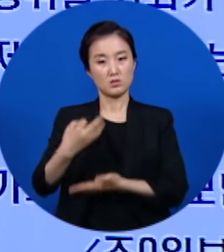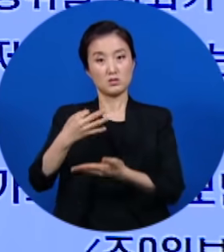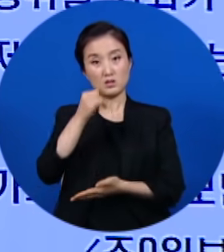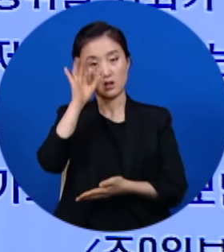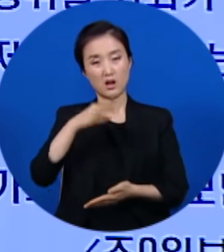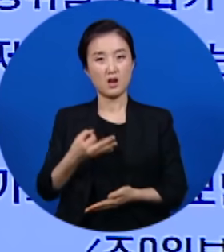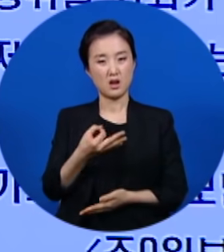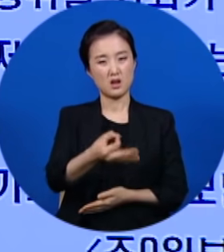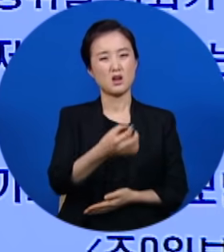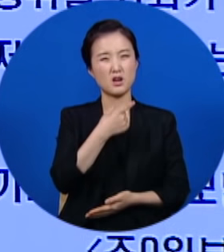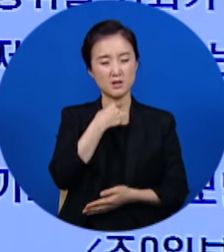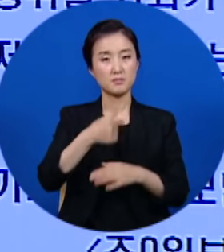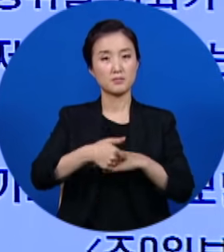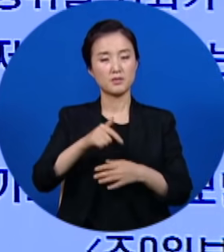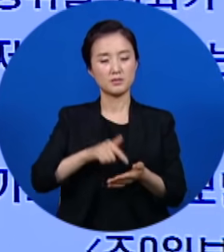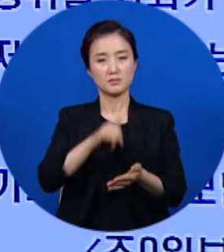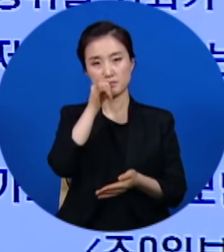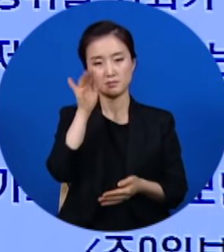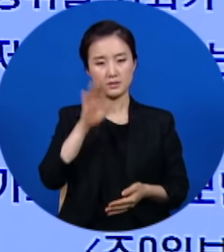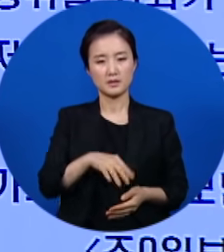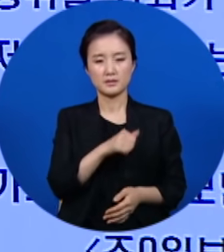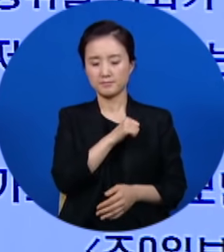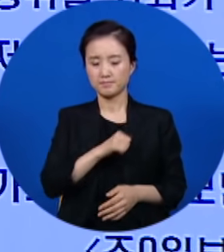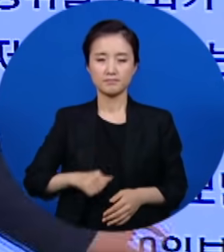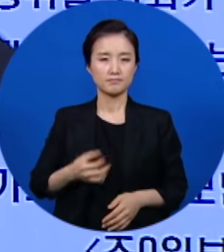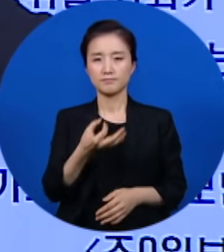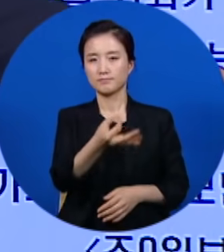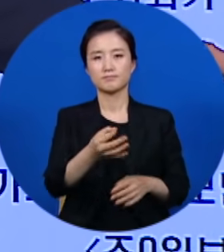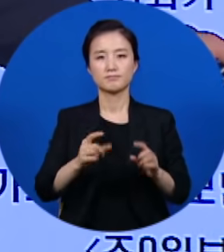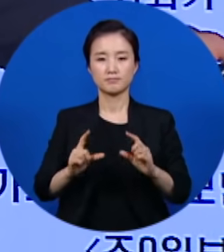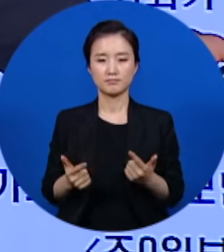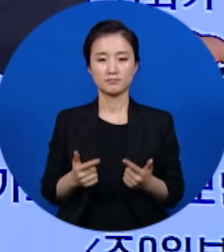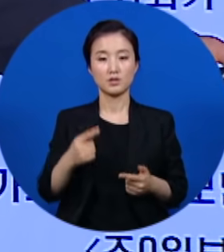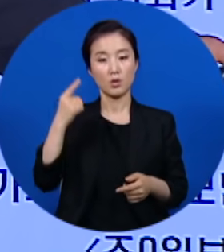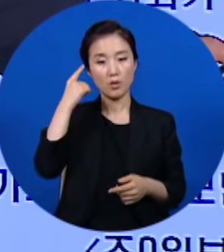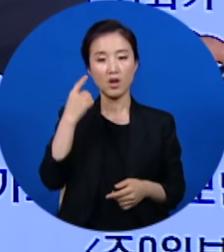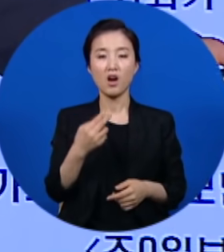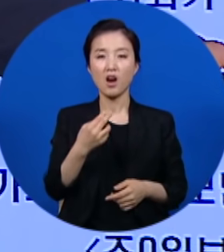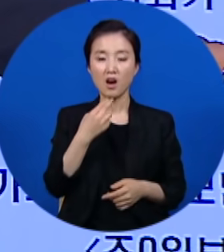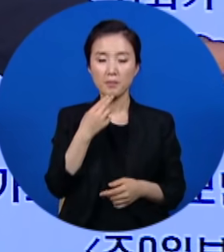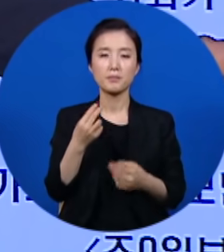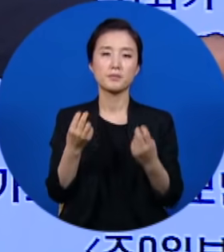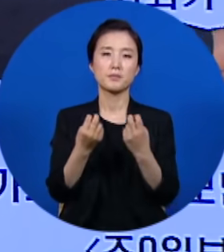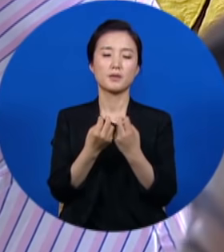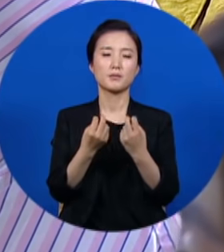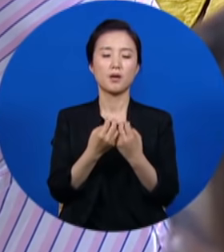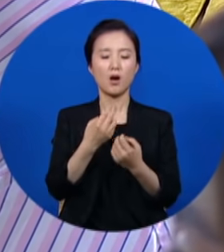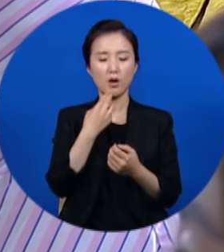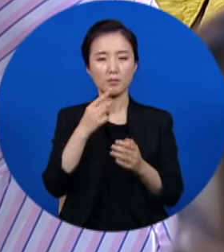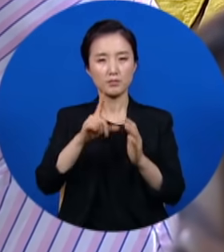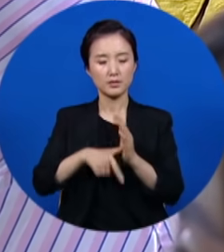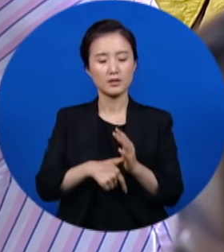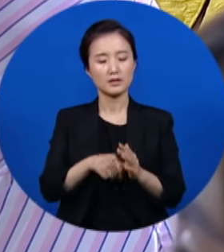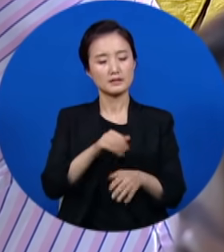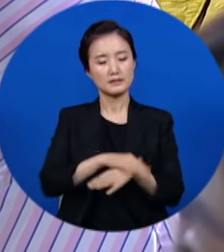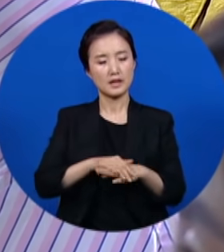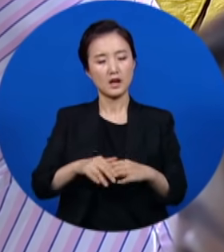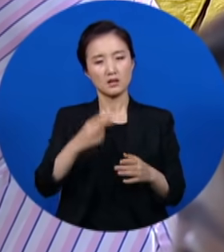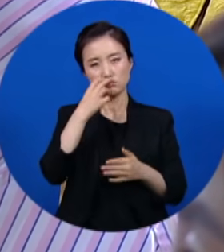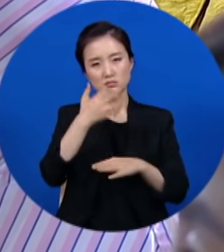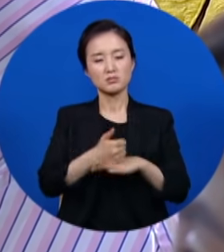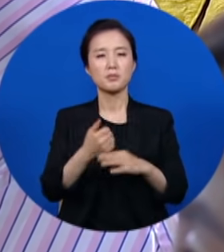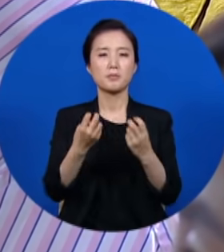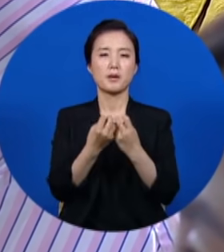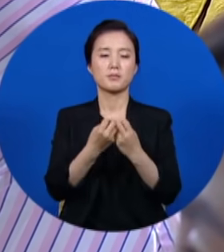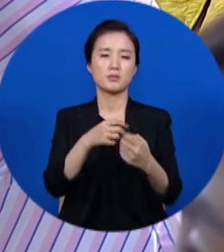주고 싶음 함에 꿀떡 같은데 참고 참고 참 는데요 결핍에 적응하는 방법 가르쳐 주고 해서 우리가 그걸 안 해 가지고 우리